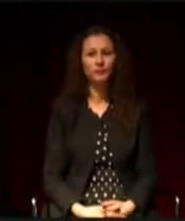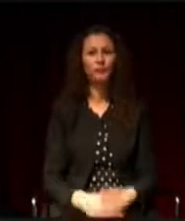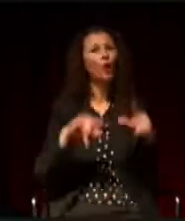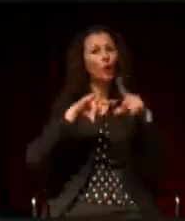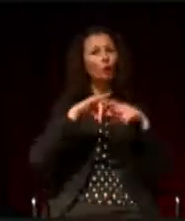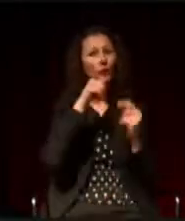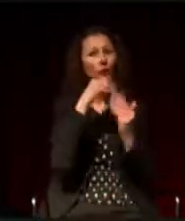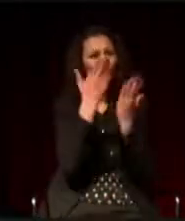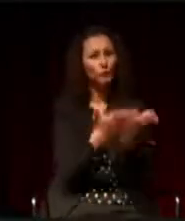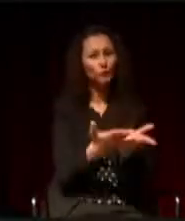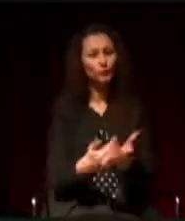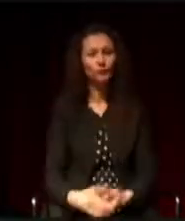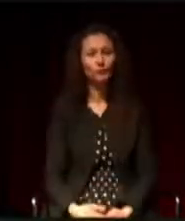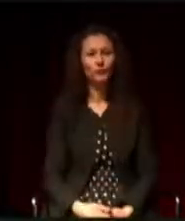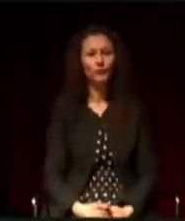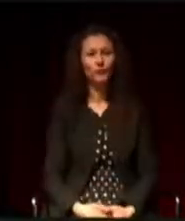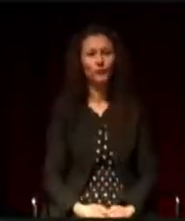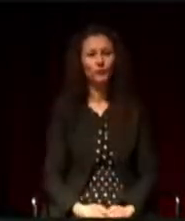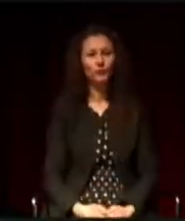Hüsnü Bey, buyurun.